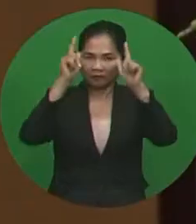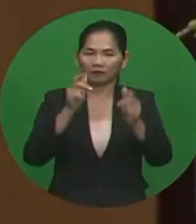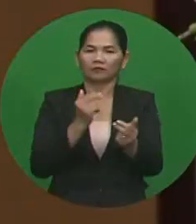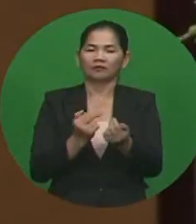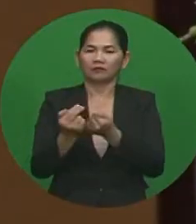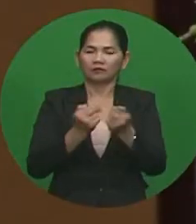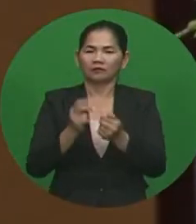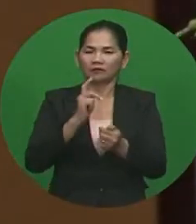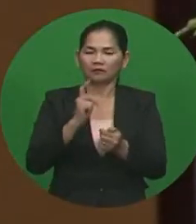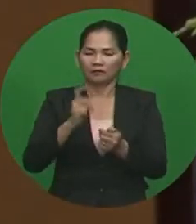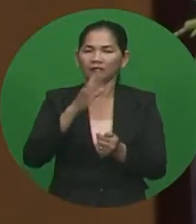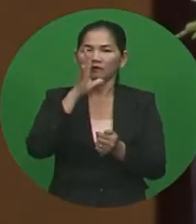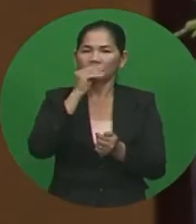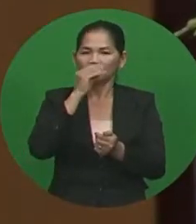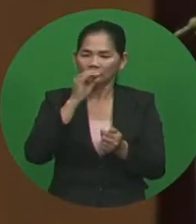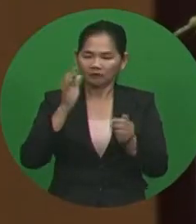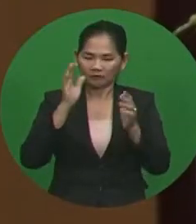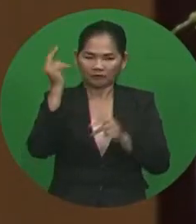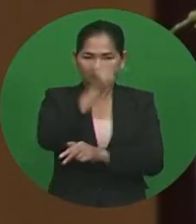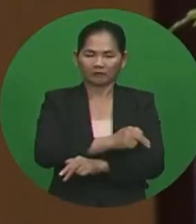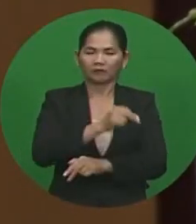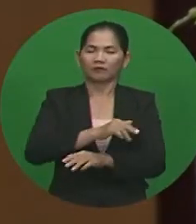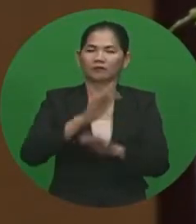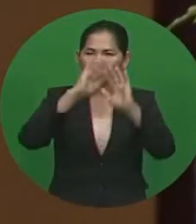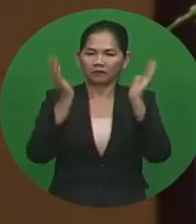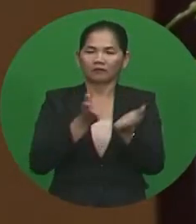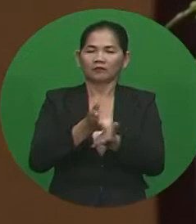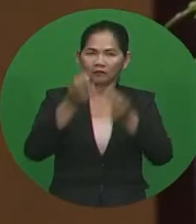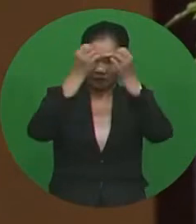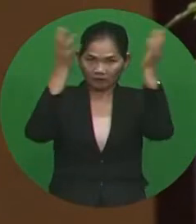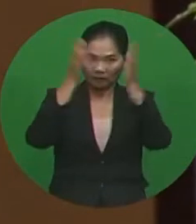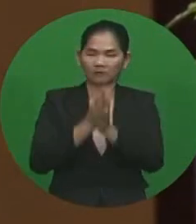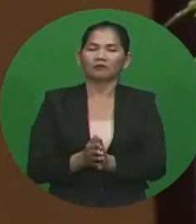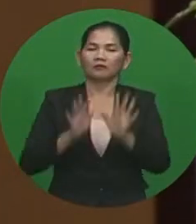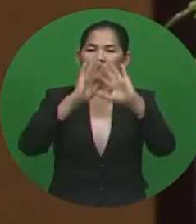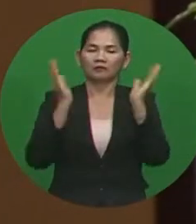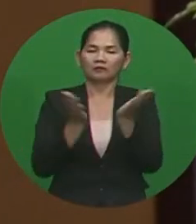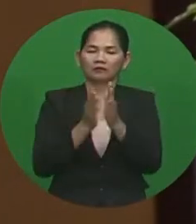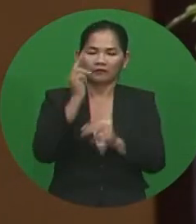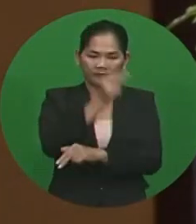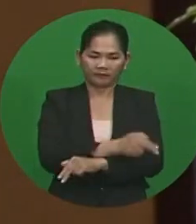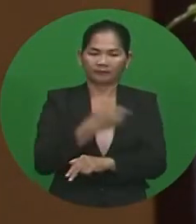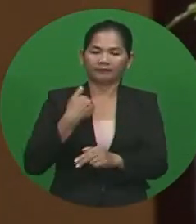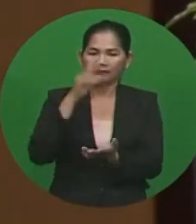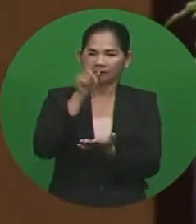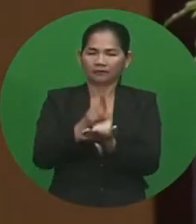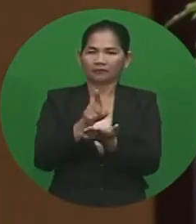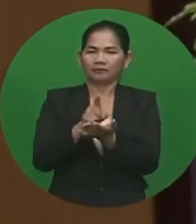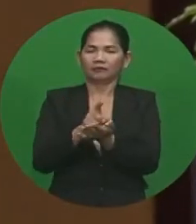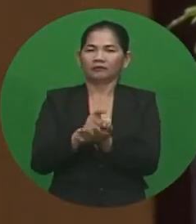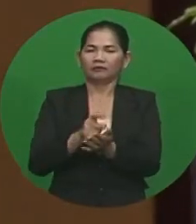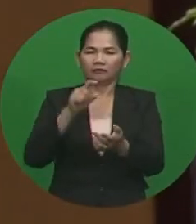ឋមន្ត្រីខៀវកញ្ញរិទ្ធមានប្រសាសន៍ចាត់ទុកទិវាអន្តរជាតិសម្រាប់សិទ្ធិទទួលព័ត៌មានជាសកលជាទិវាមួយដែលមានសារៈសំខាន់និ